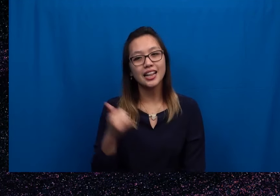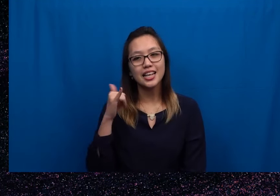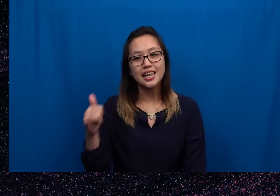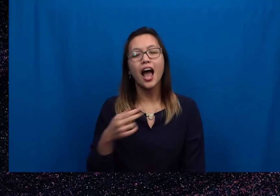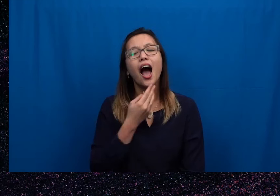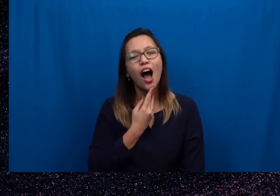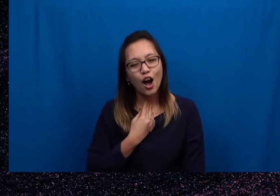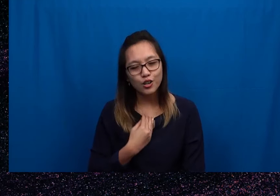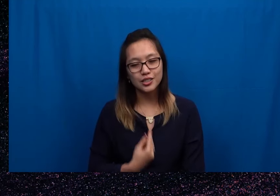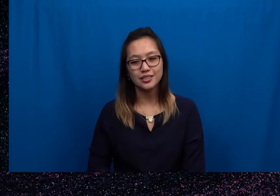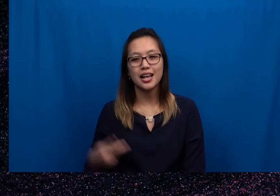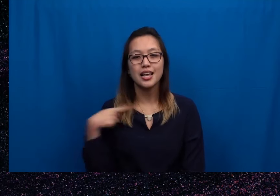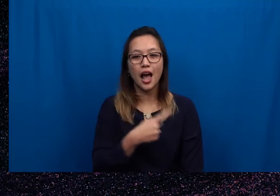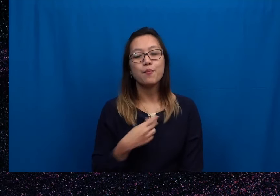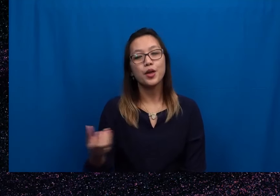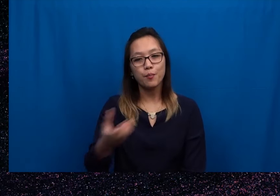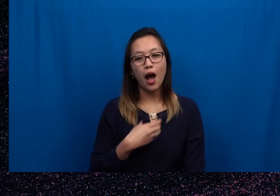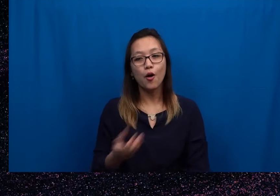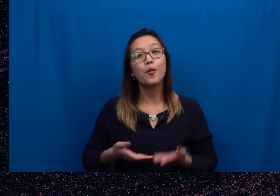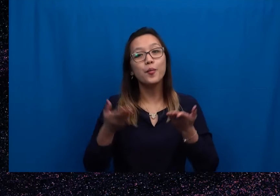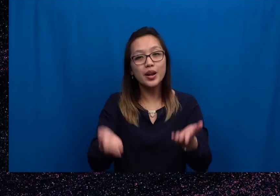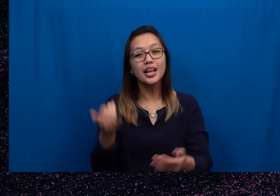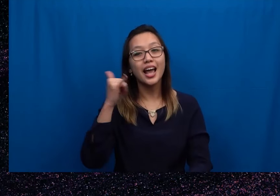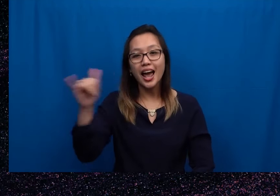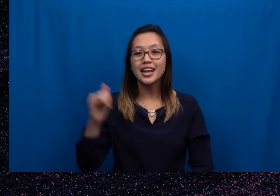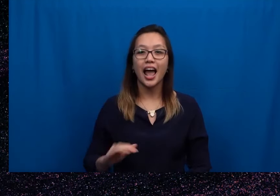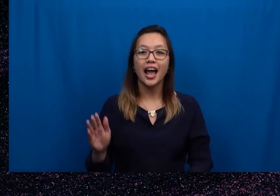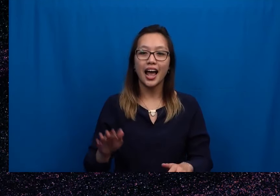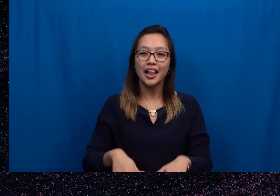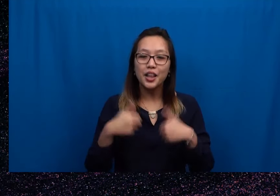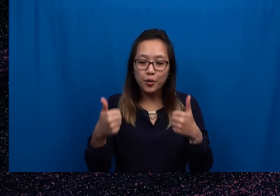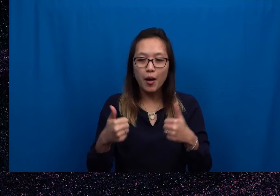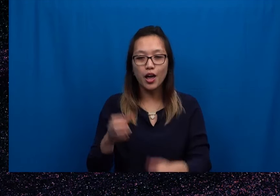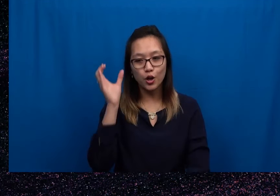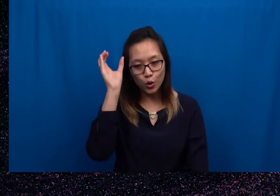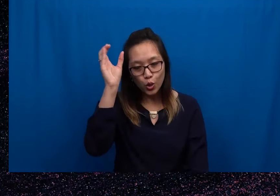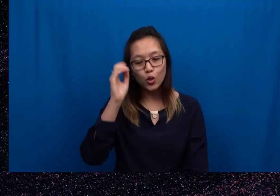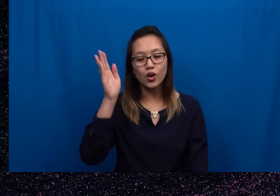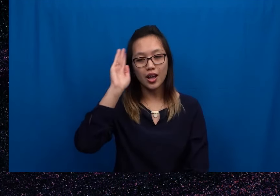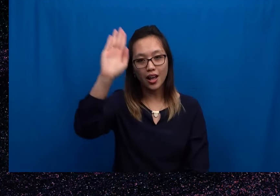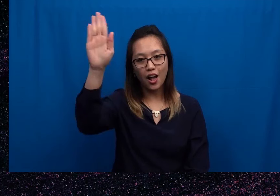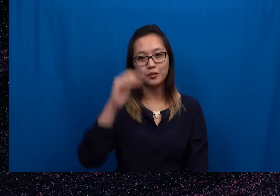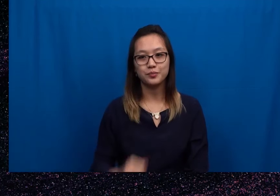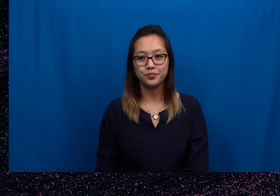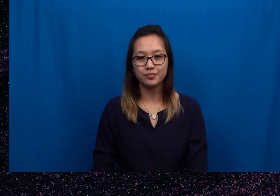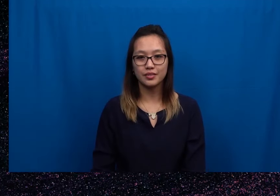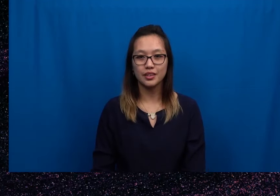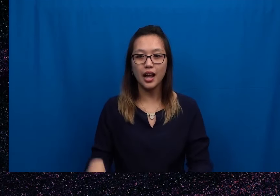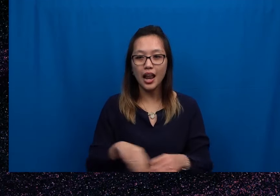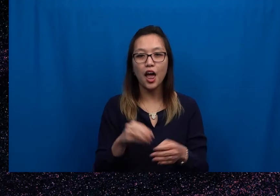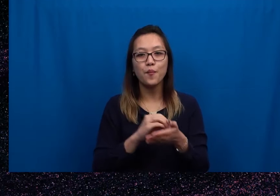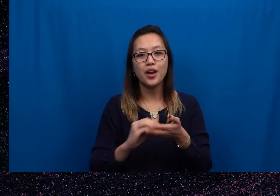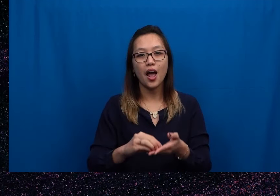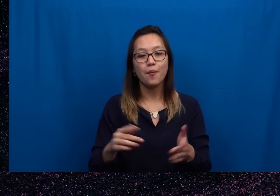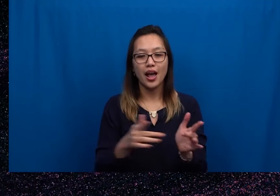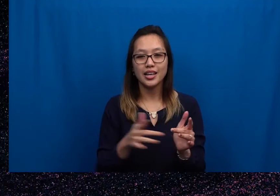Kami mau memberikan yang terbaik bagimu Tuhan lewat ibadah kami hari ini. Dalam nama Yesus yang setuju dan sepakat sama-sama